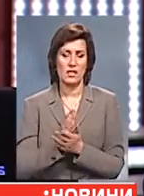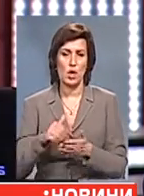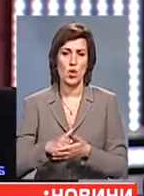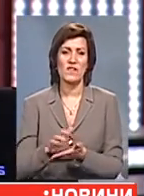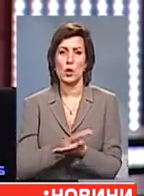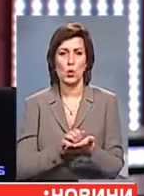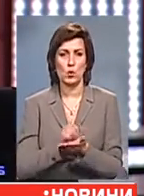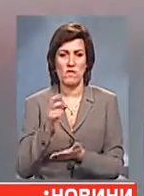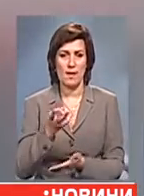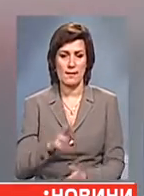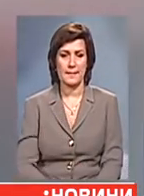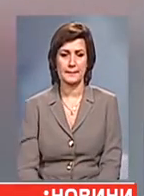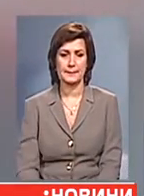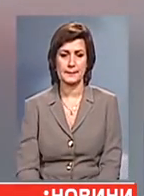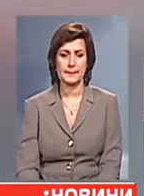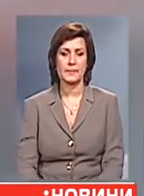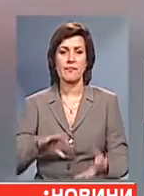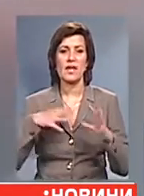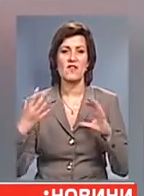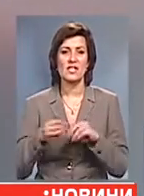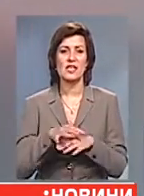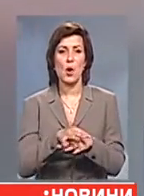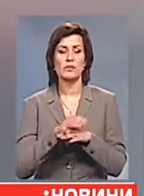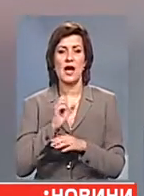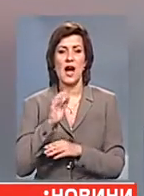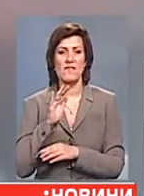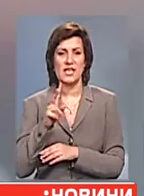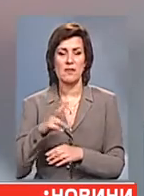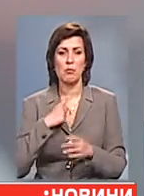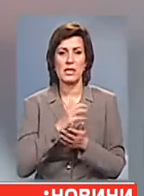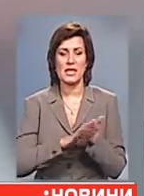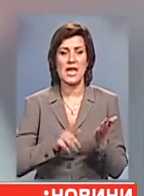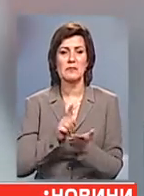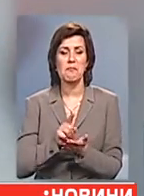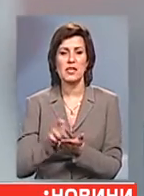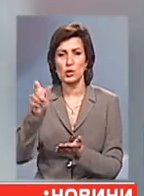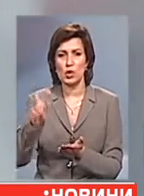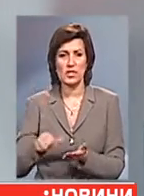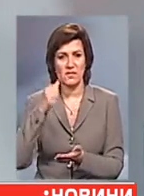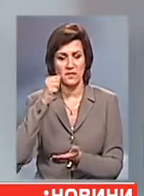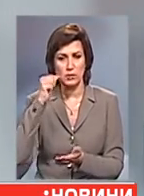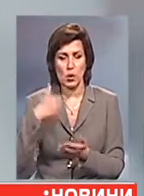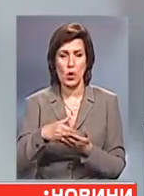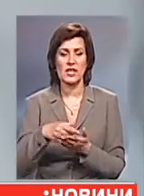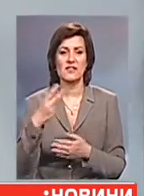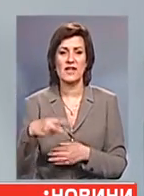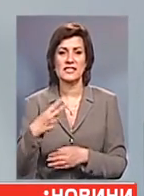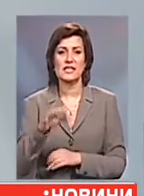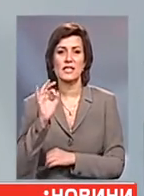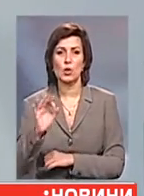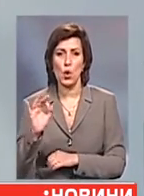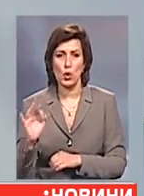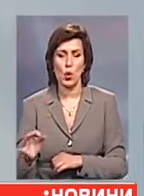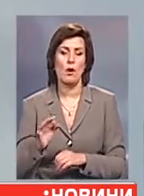руйнування. В результаті обстрілу Авдіївки був ранений пенсіонер. Вчора около 20:00 бойовики